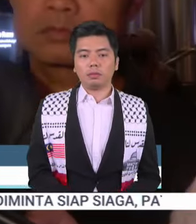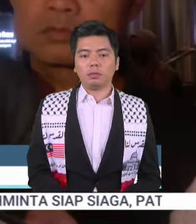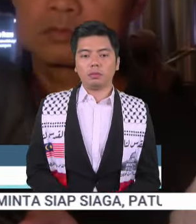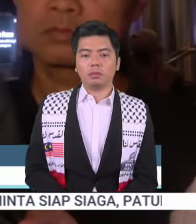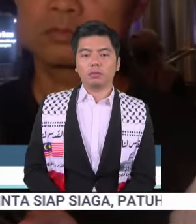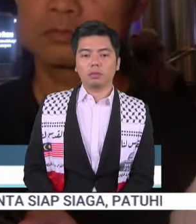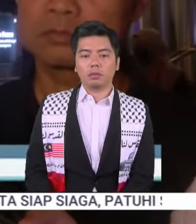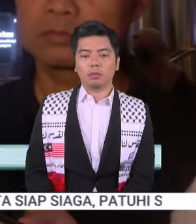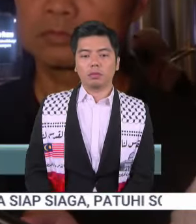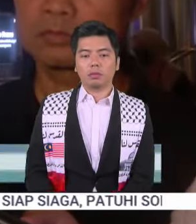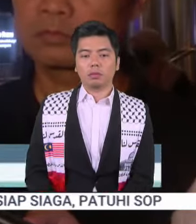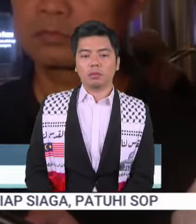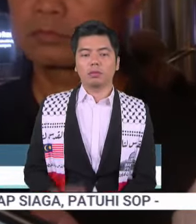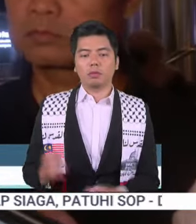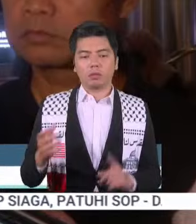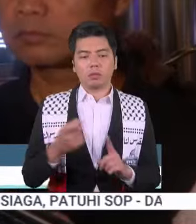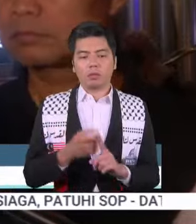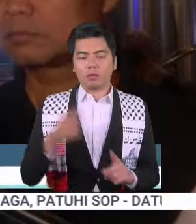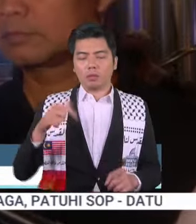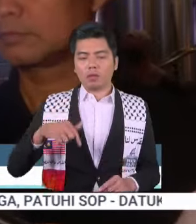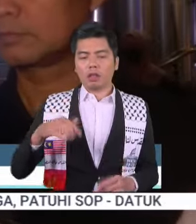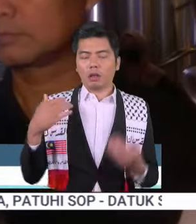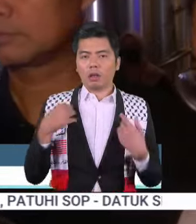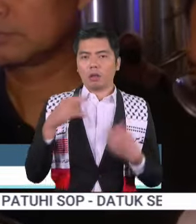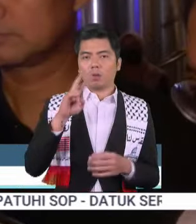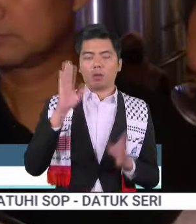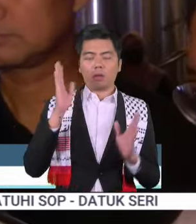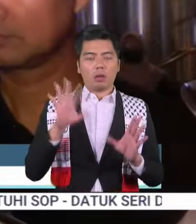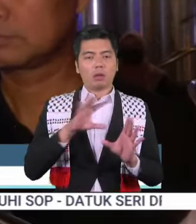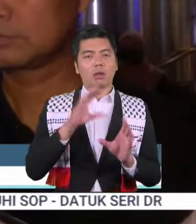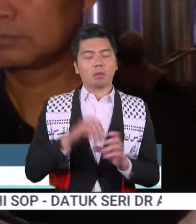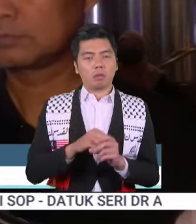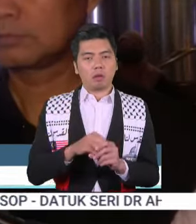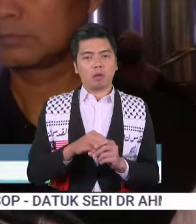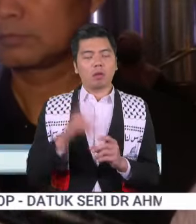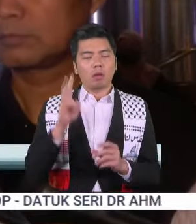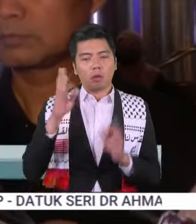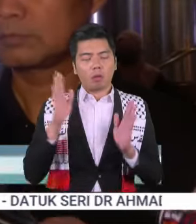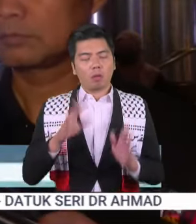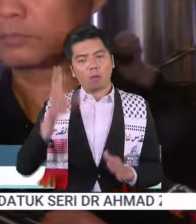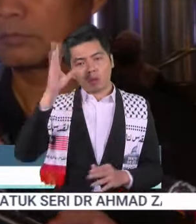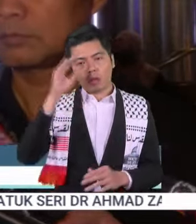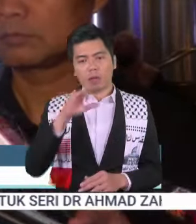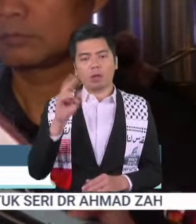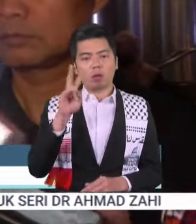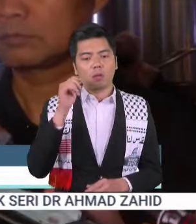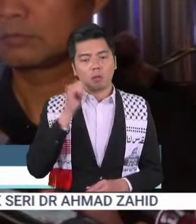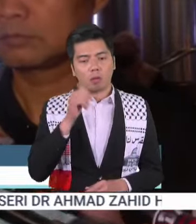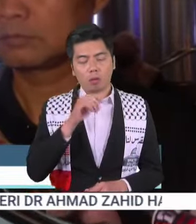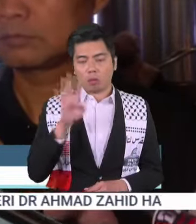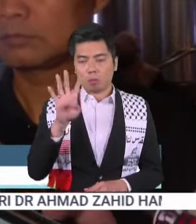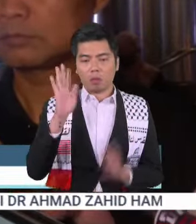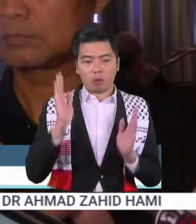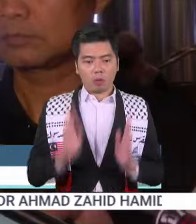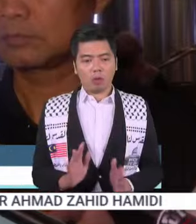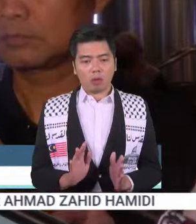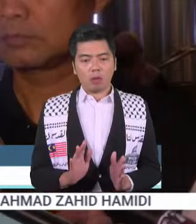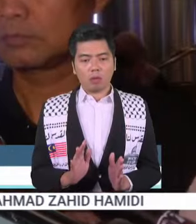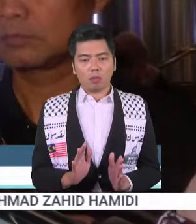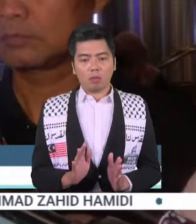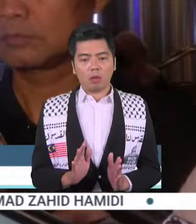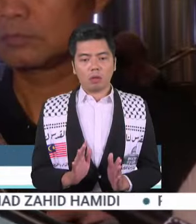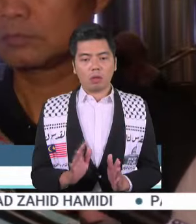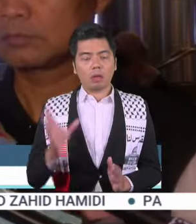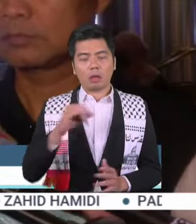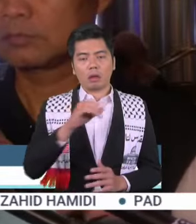Dua orang daripada negara Indonesia melibatkan dua orang lelaki dan juga dua orang perempuan. Jumlahnya 4 orang. Dan seterusnya